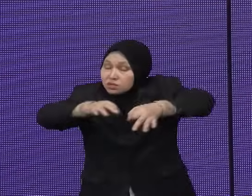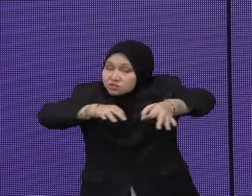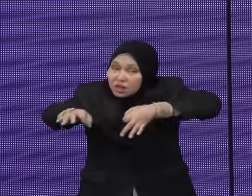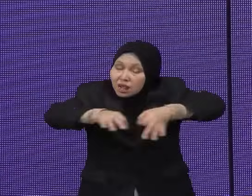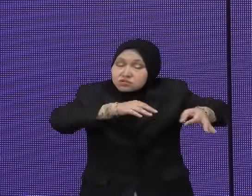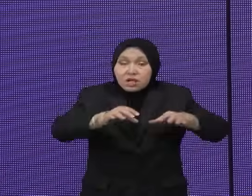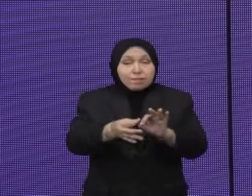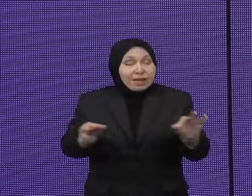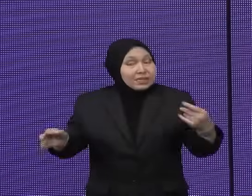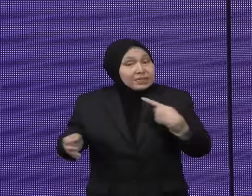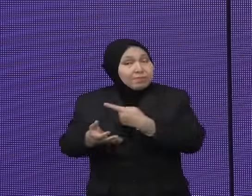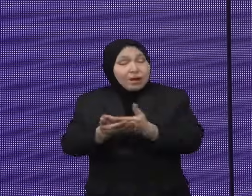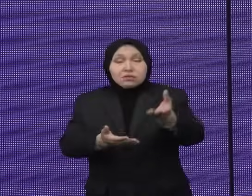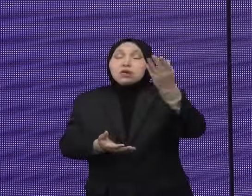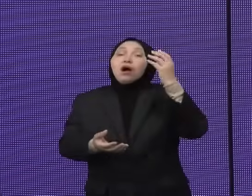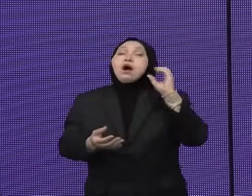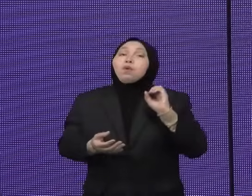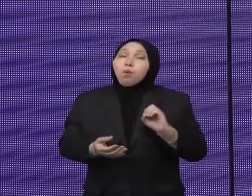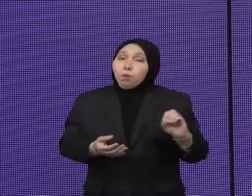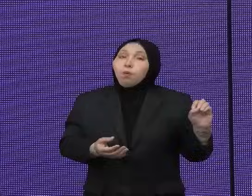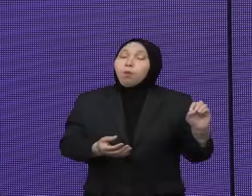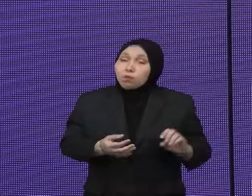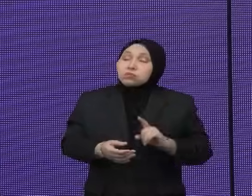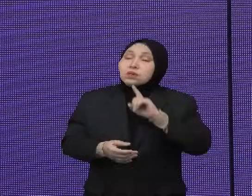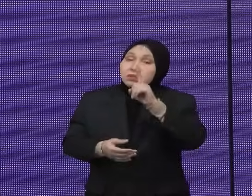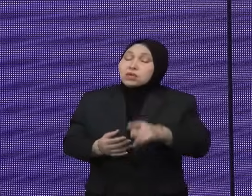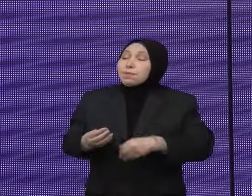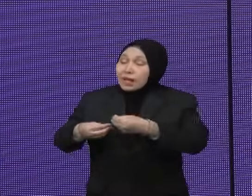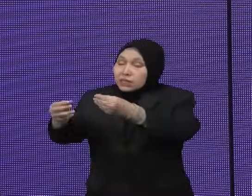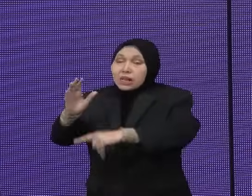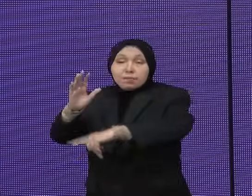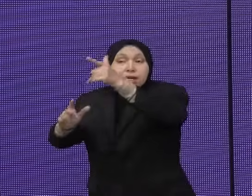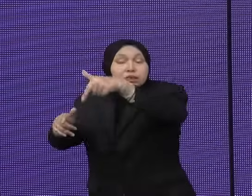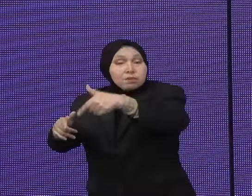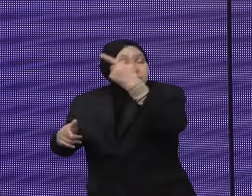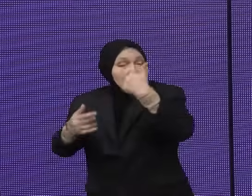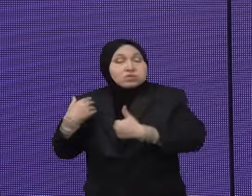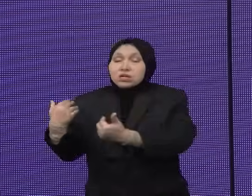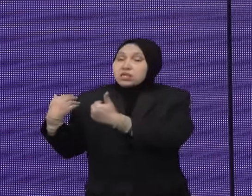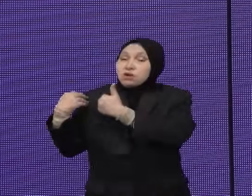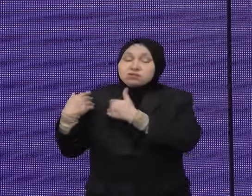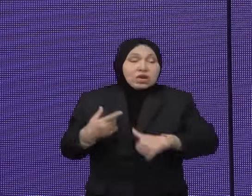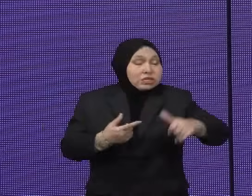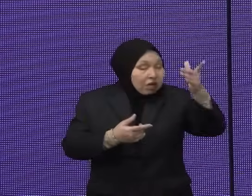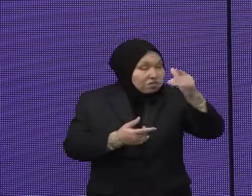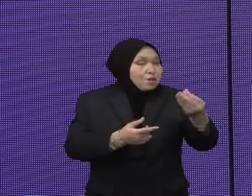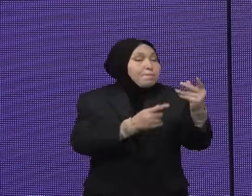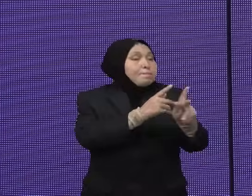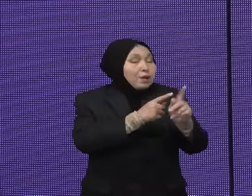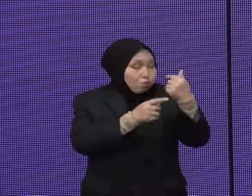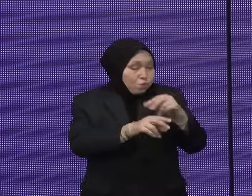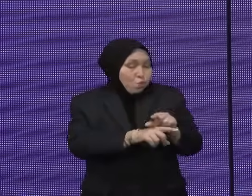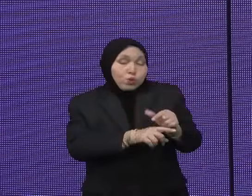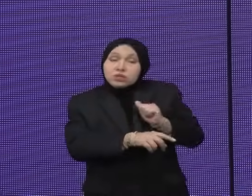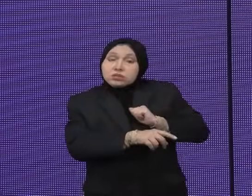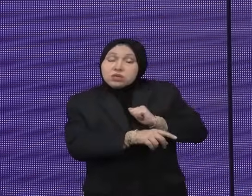dalam ayat yang telah kita belajar, oh, rupanya pasal bagi lebih pada yang ini kerana ada tanggungjawabnya. Yang ini awak simpan guna